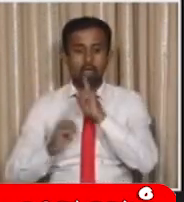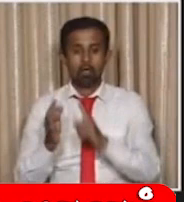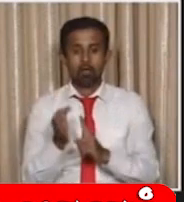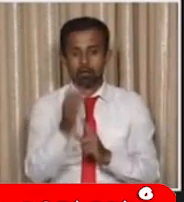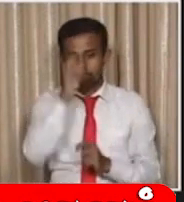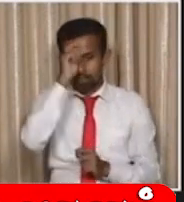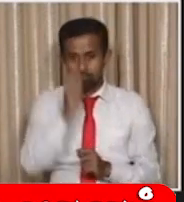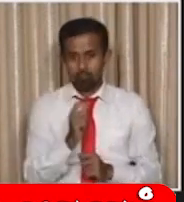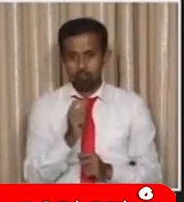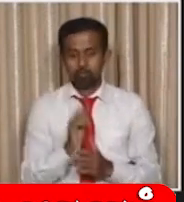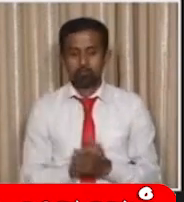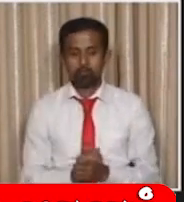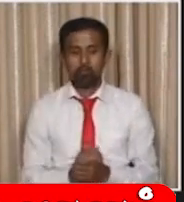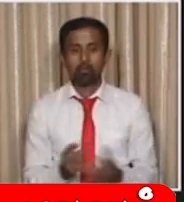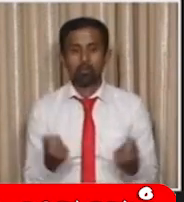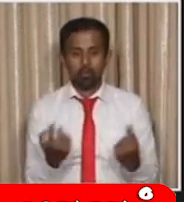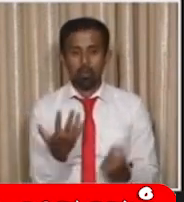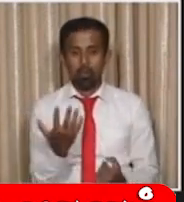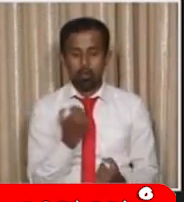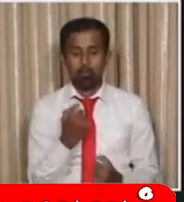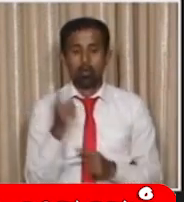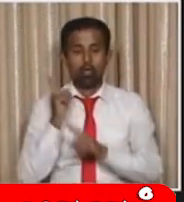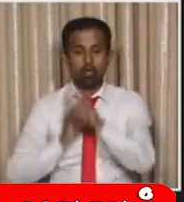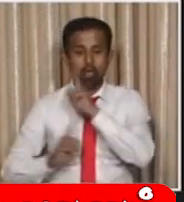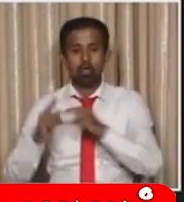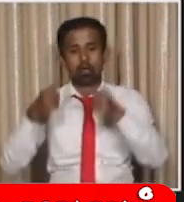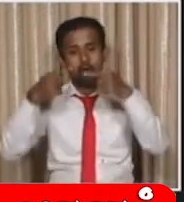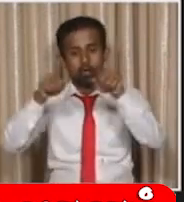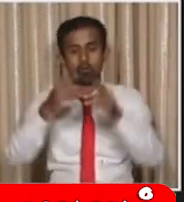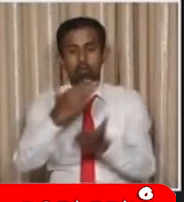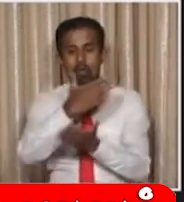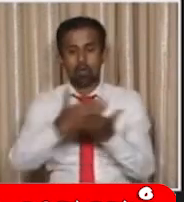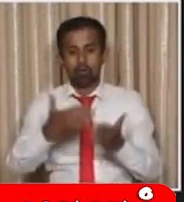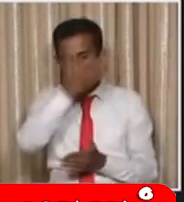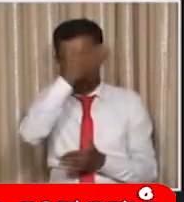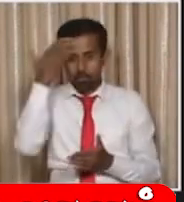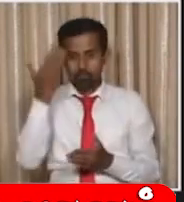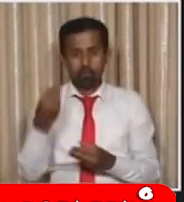ஒரு பகுதியை தமிழ் மக்களுக்கு வழங்கினால் அவர்கள் தனி ஒரு ராஜ்யத்தை அமைப்பார்கள்.